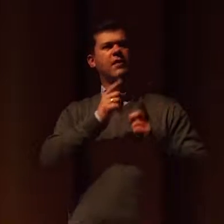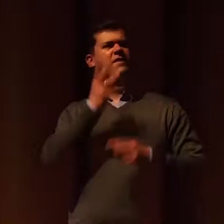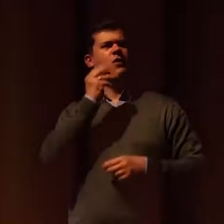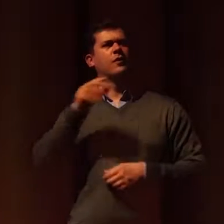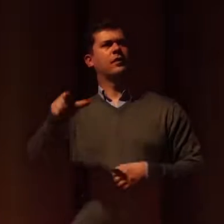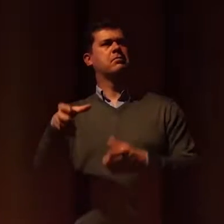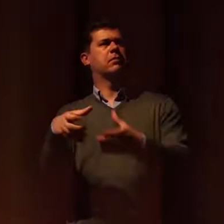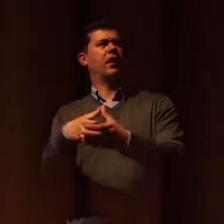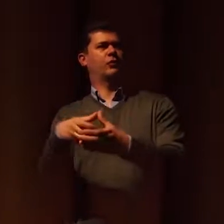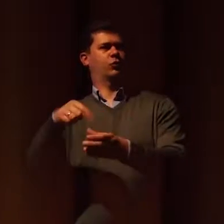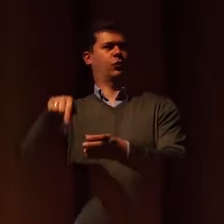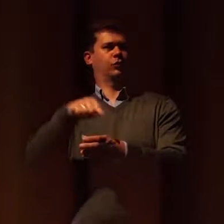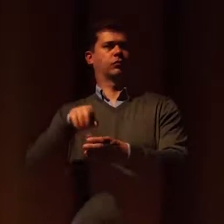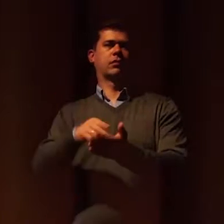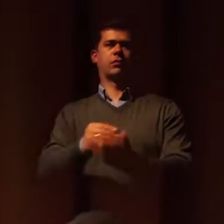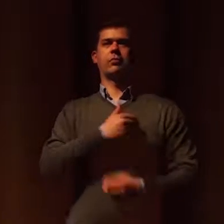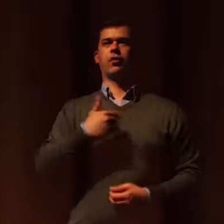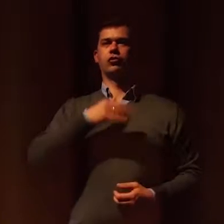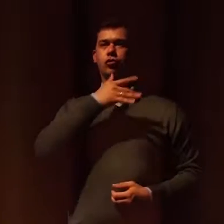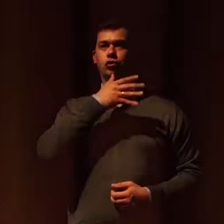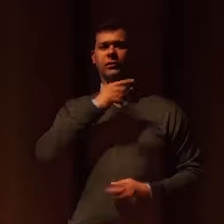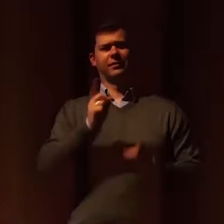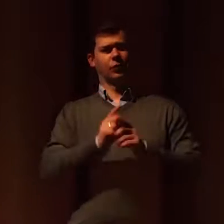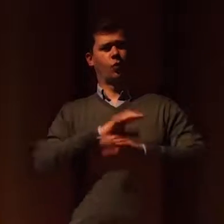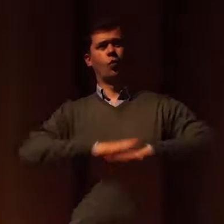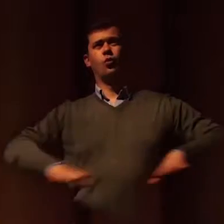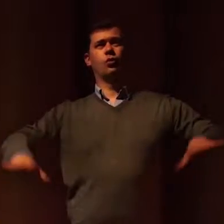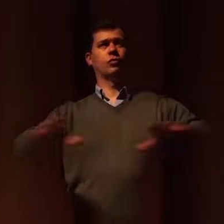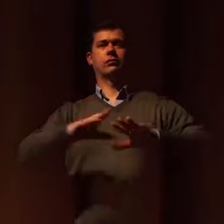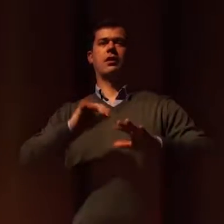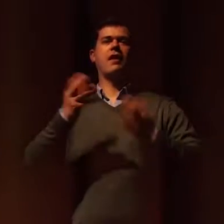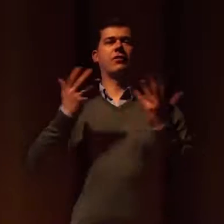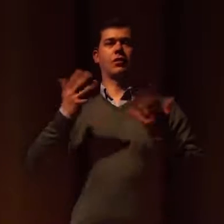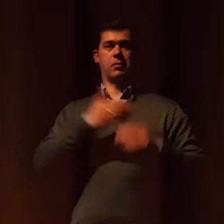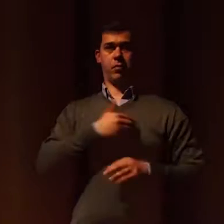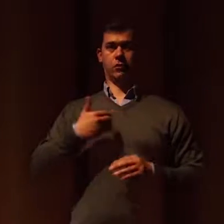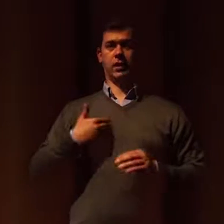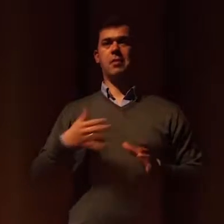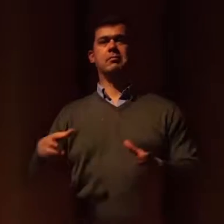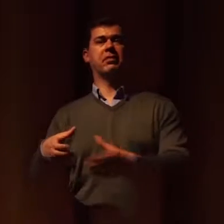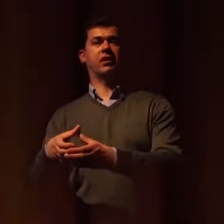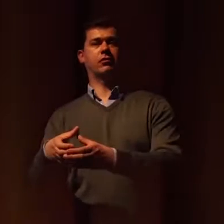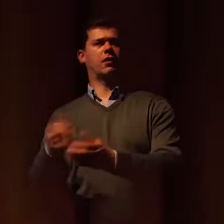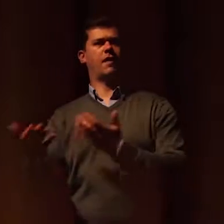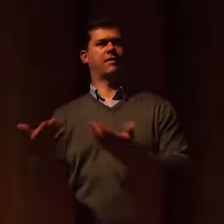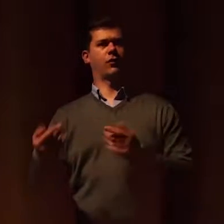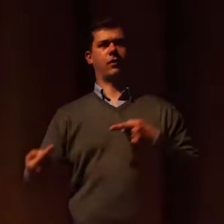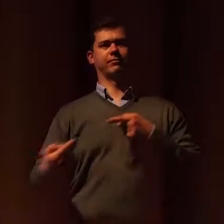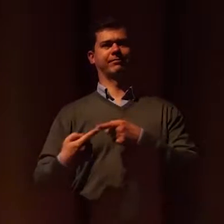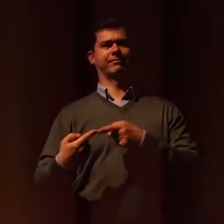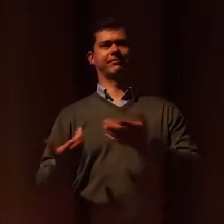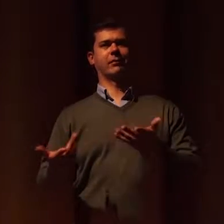mniejszości stosunków polsko-żydowskich Ale w ogóle na temat tego jakie są relacje między mniejszością a większością była